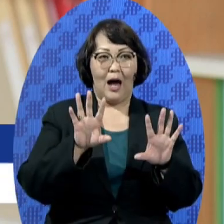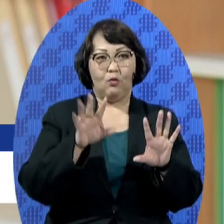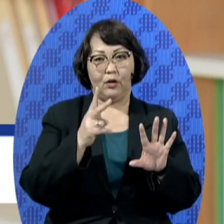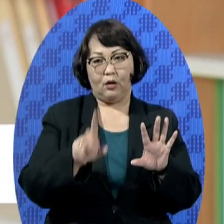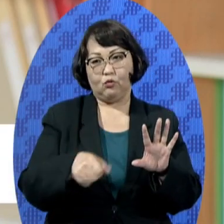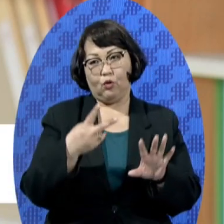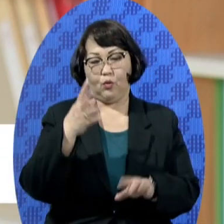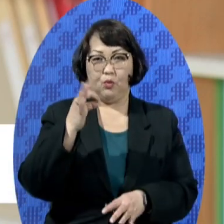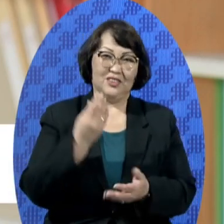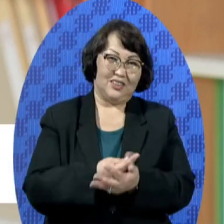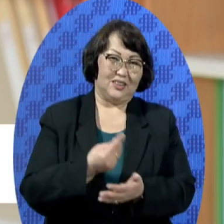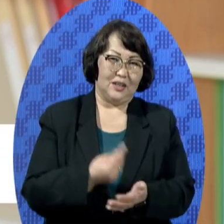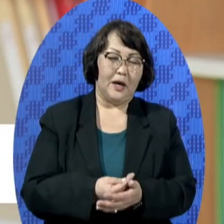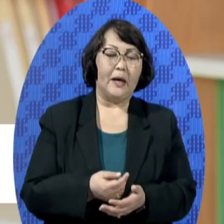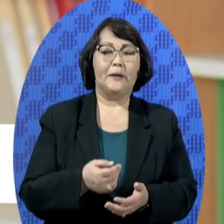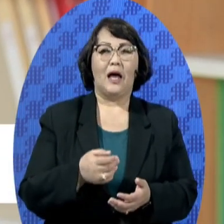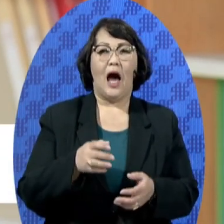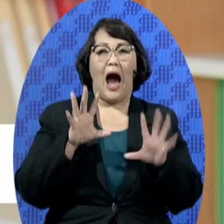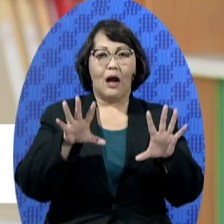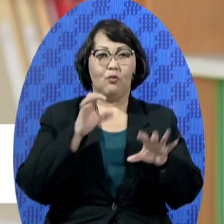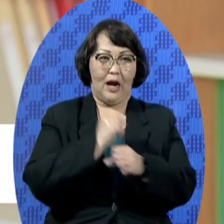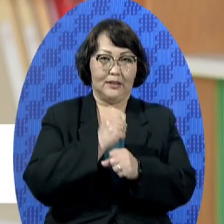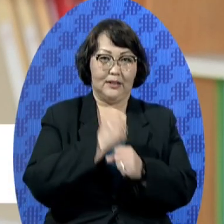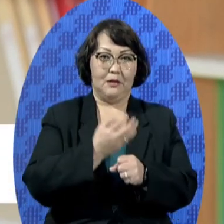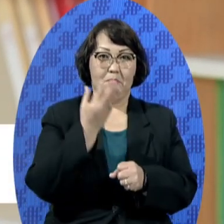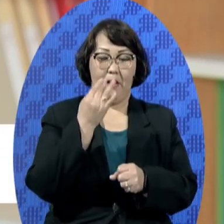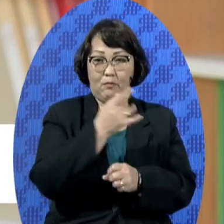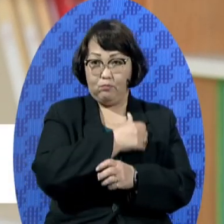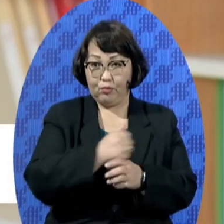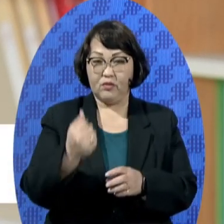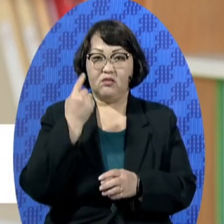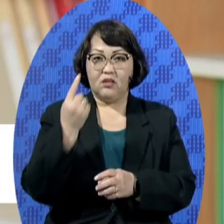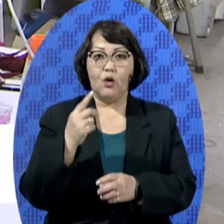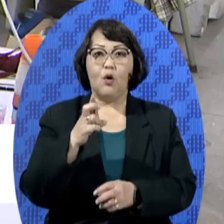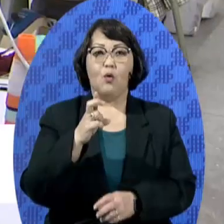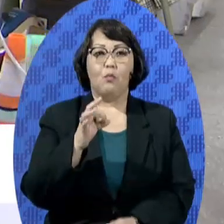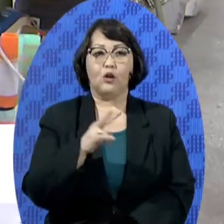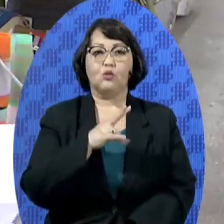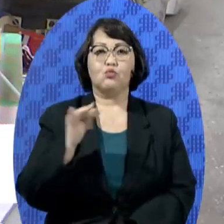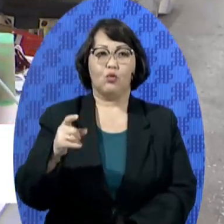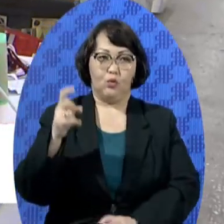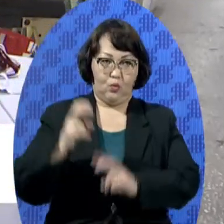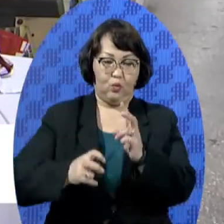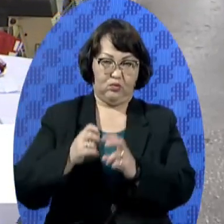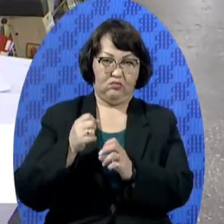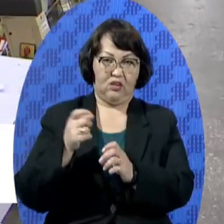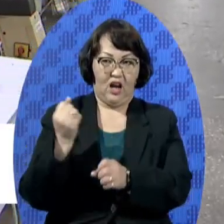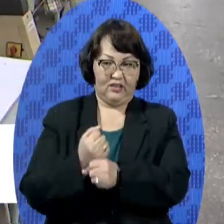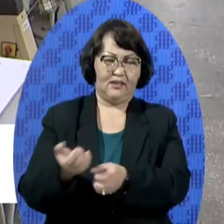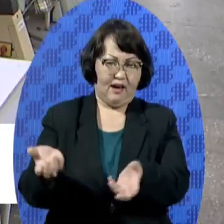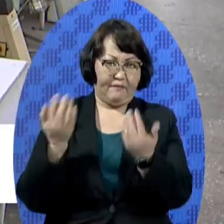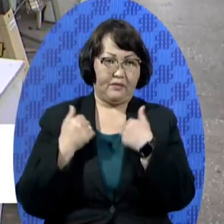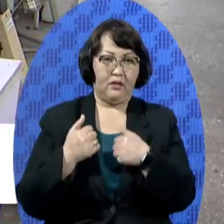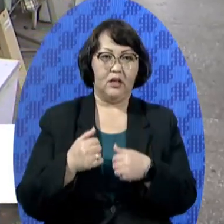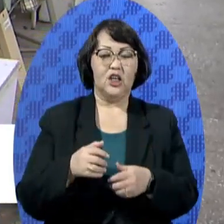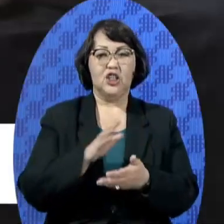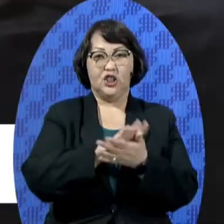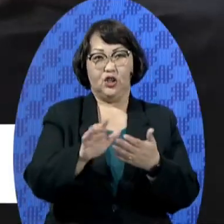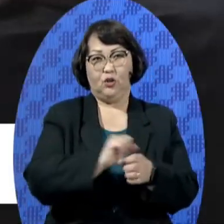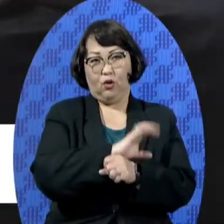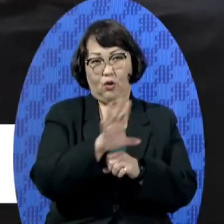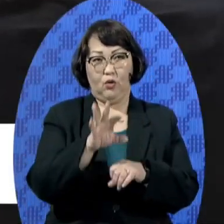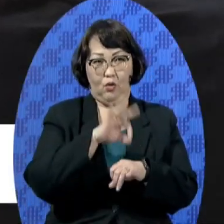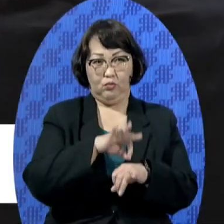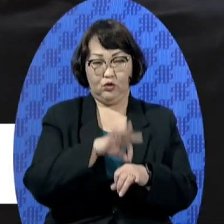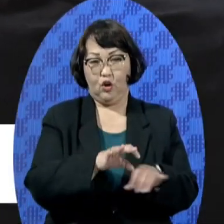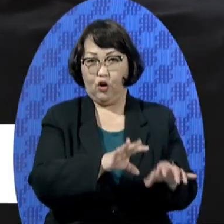байгаа. Одоо нийт 10 ажлын байр үүсний нэг нь бол боловсруулах салбарт үүснэ гэсэн үг. Яг өнөөдрийн байдлаар шинэ ерөнхий дархалтай холбоотойгоор хүлээлтийн